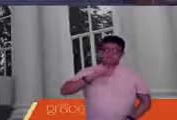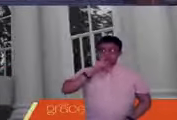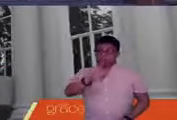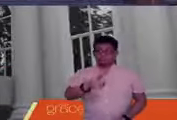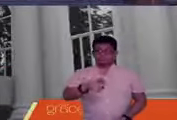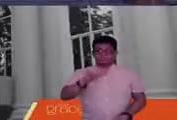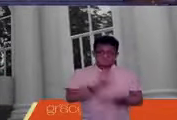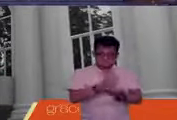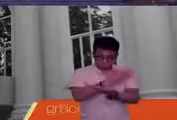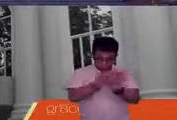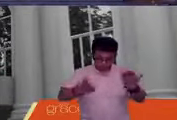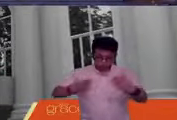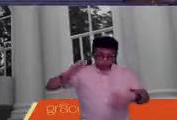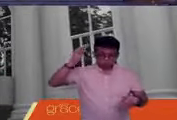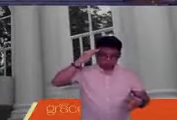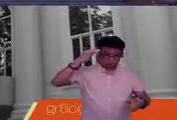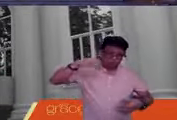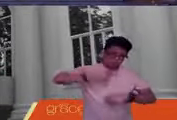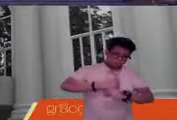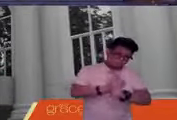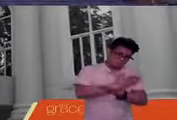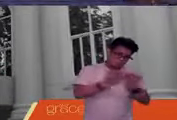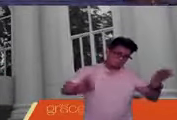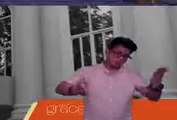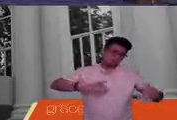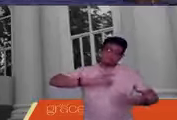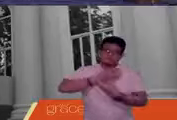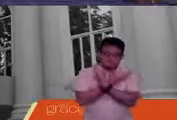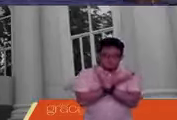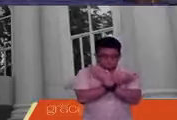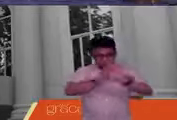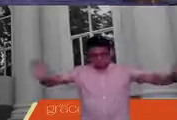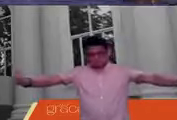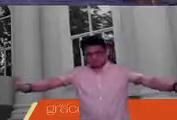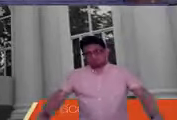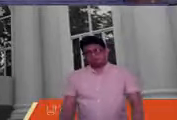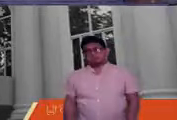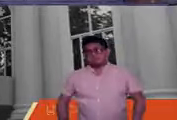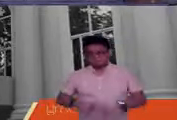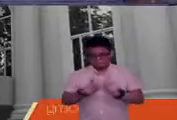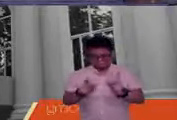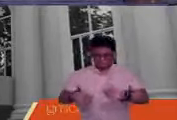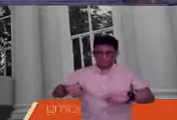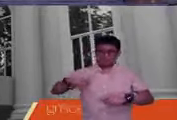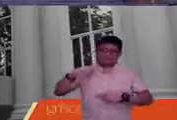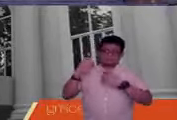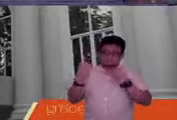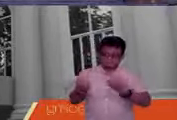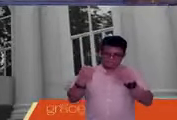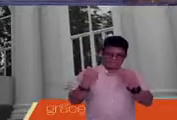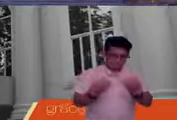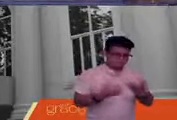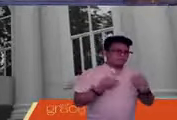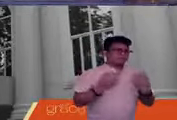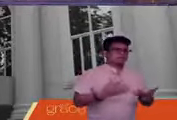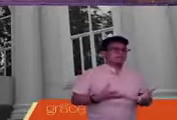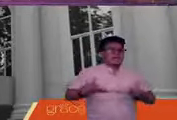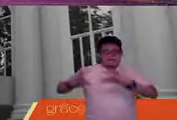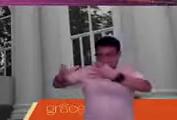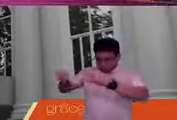free. Mga kaigsoonan, mau bitaw na sa John 1:12, nagaingon, but as many as receive